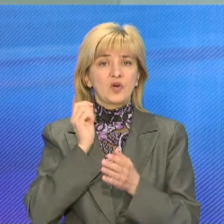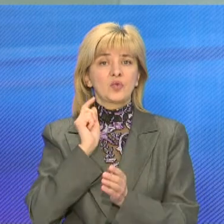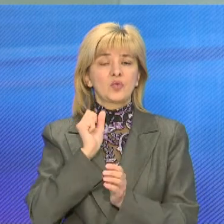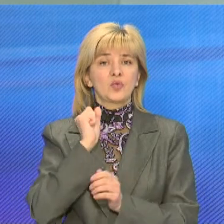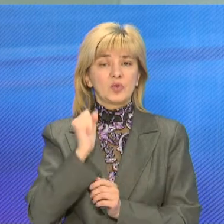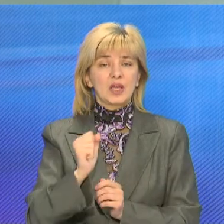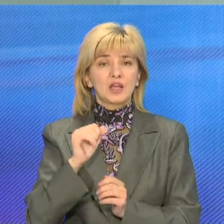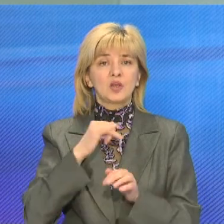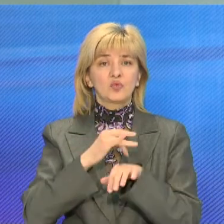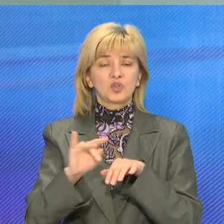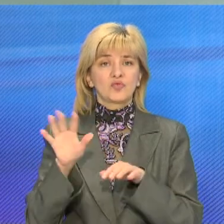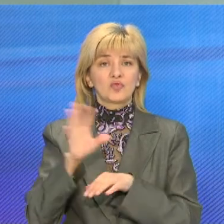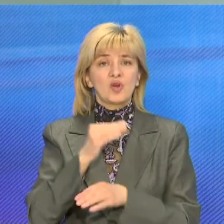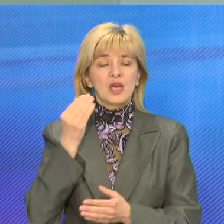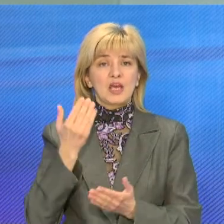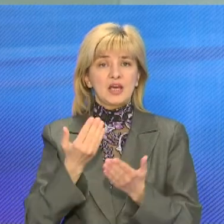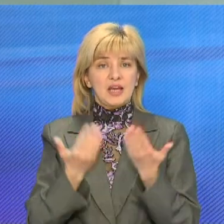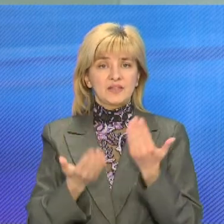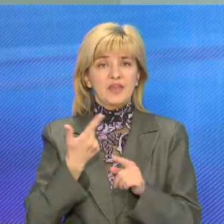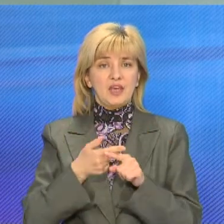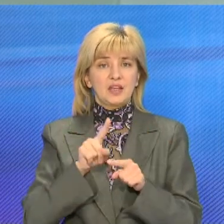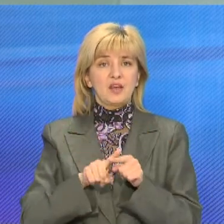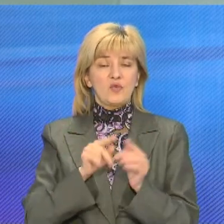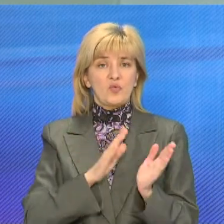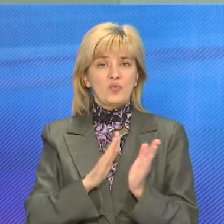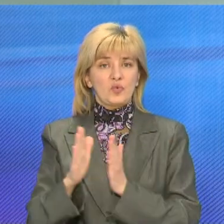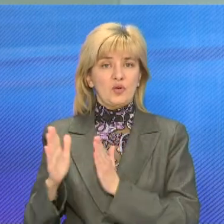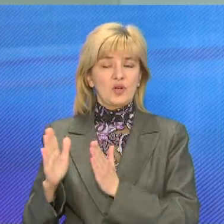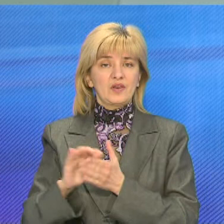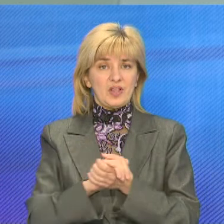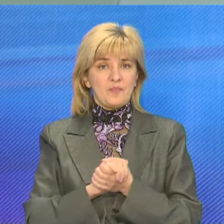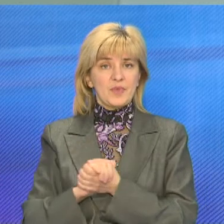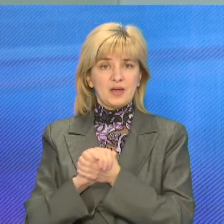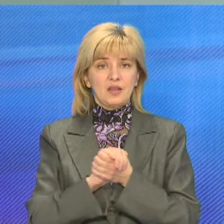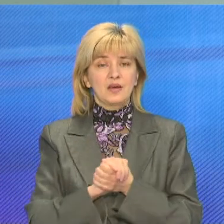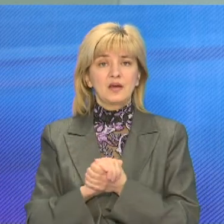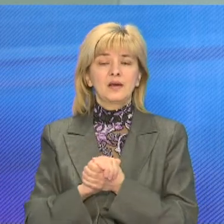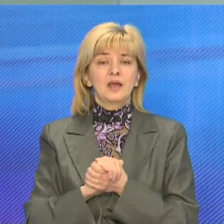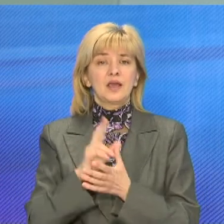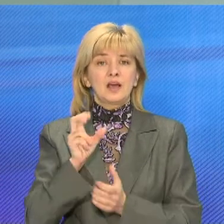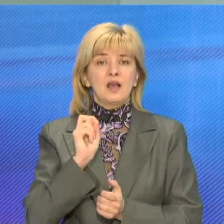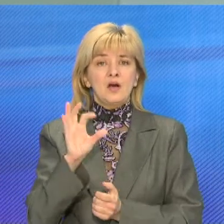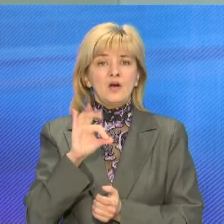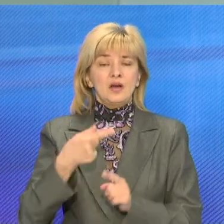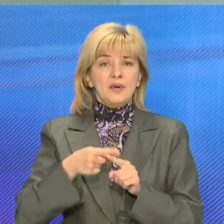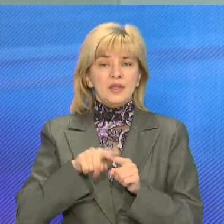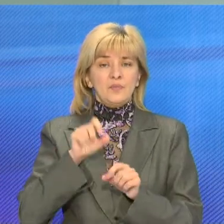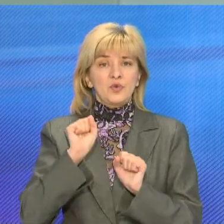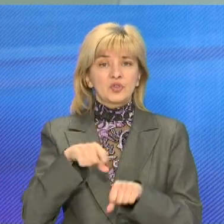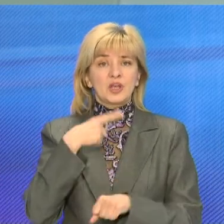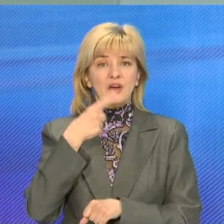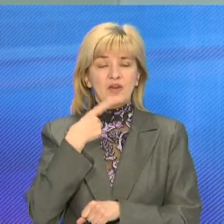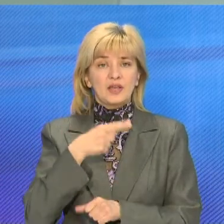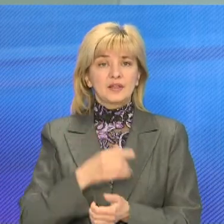разве можно назвать урегулированием мирного процесса? Как об этом можно говорить? Вот. Различные другие.